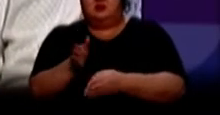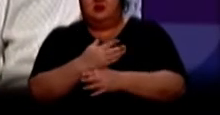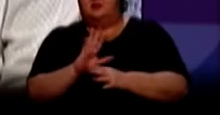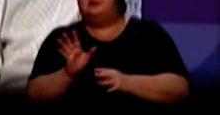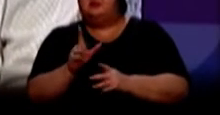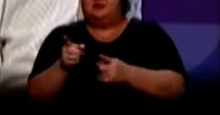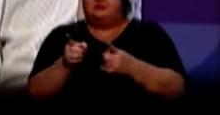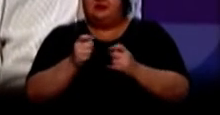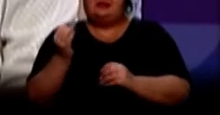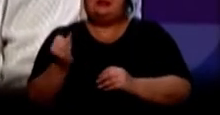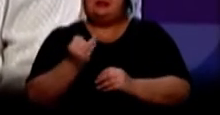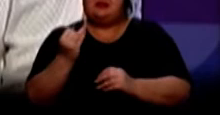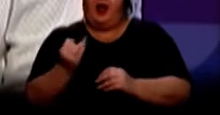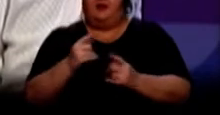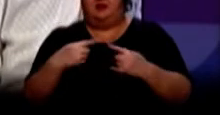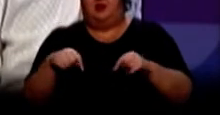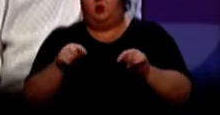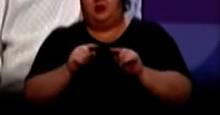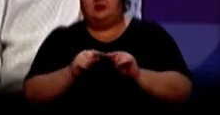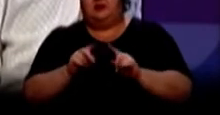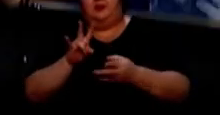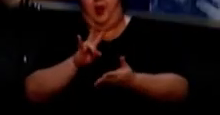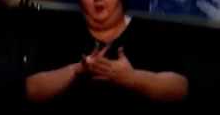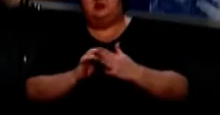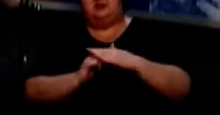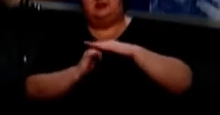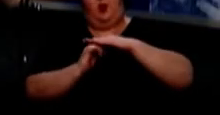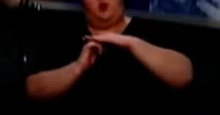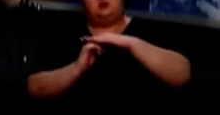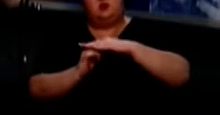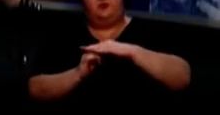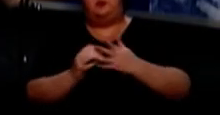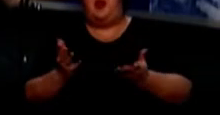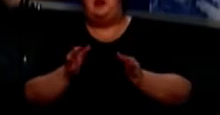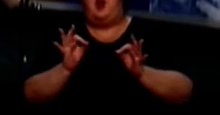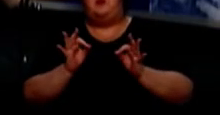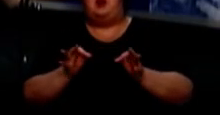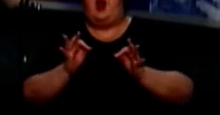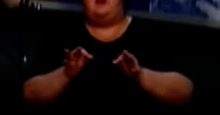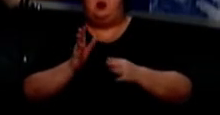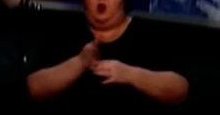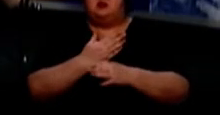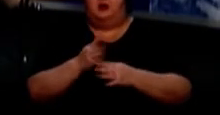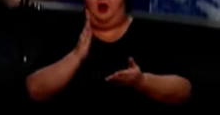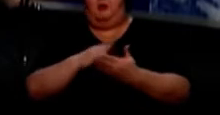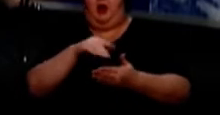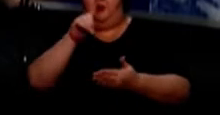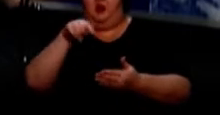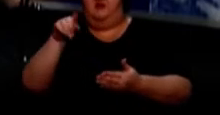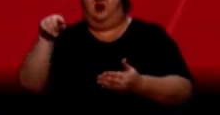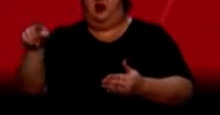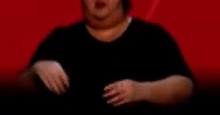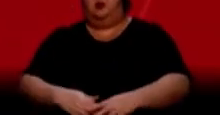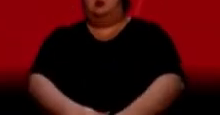зацікавити студентів, організувати це вже на постійній основі. Як правильно сортувати сміття? Про це маємо інфографіку. Давайте